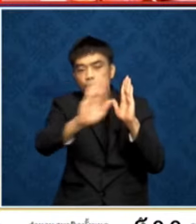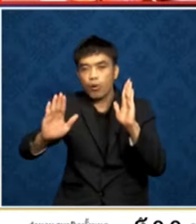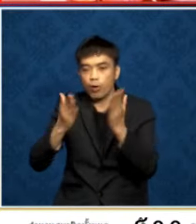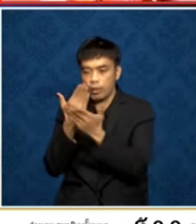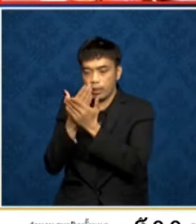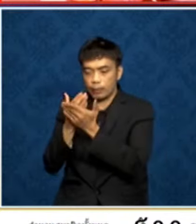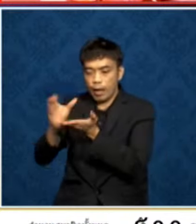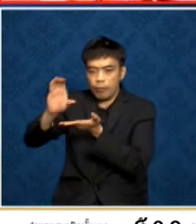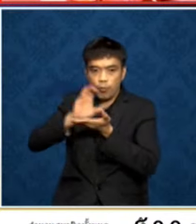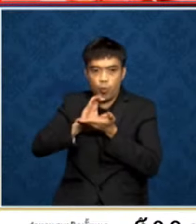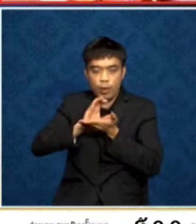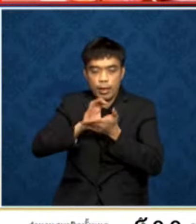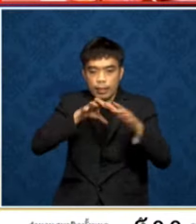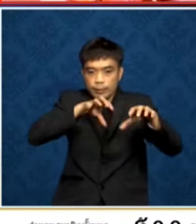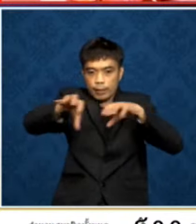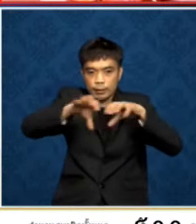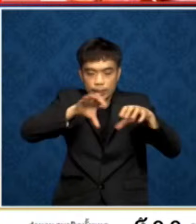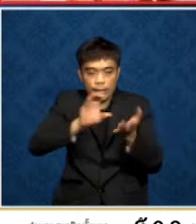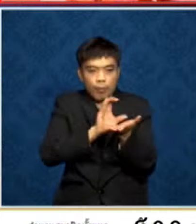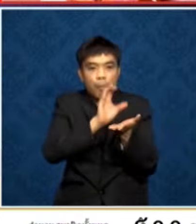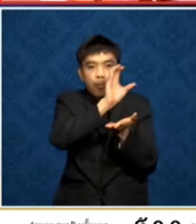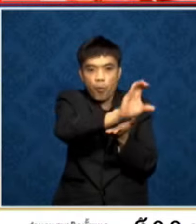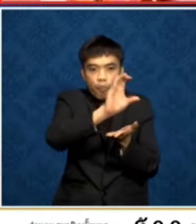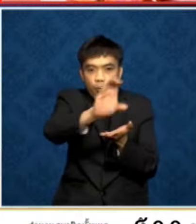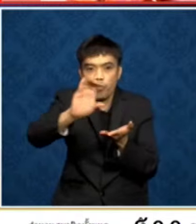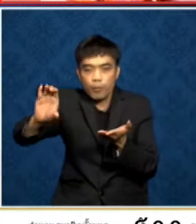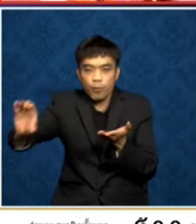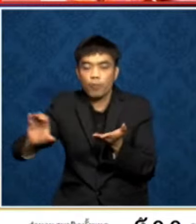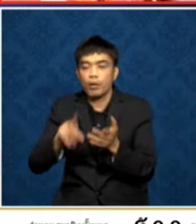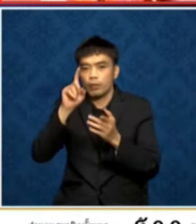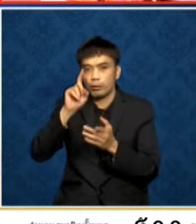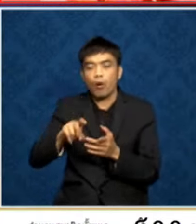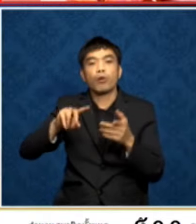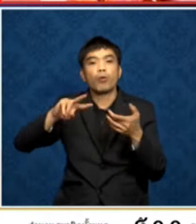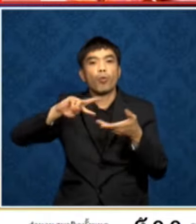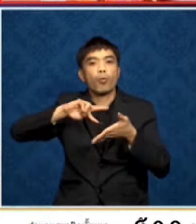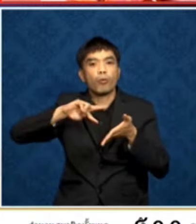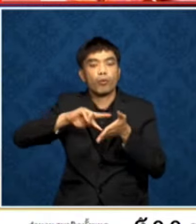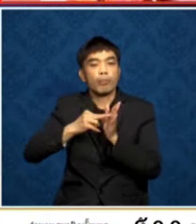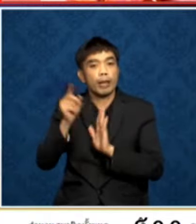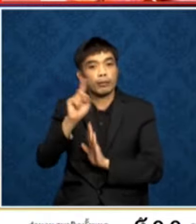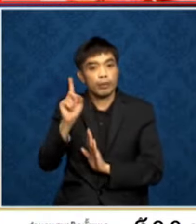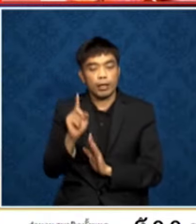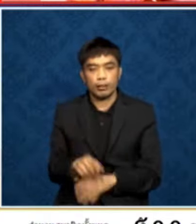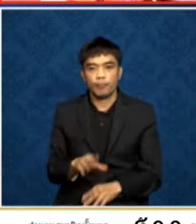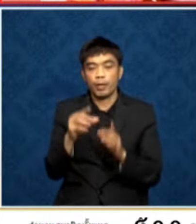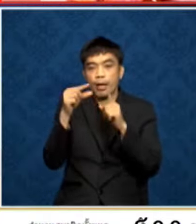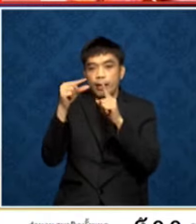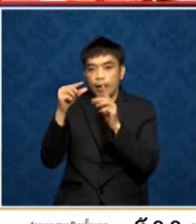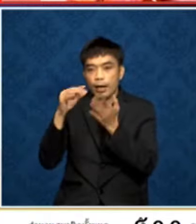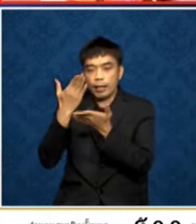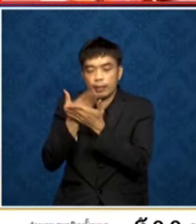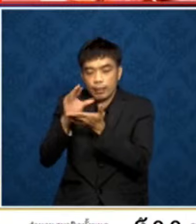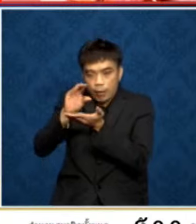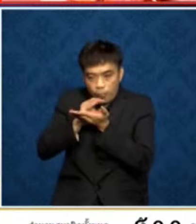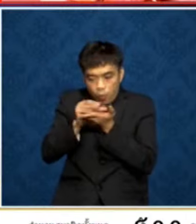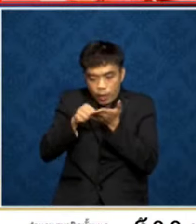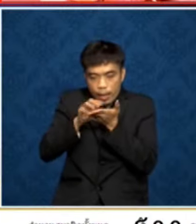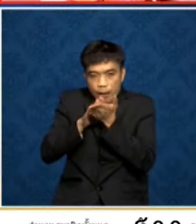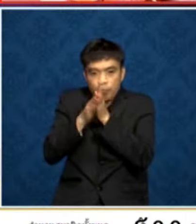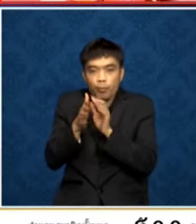ของประเทศในครั้งนี้ว่าง่ายๆก็คือการมีการปรับตัวเลขงบประมาณไม่มากนักแต่เราปรับ